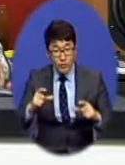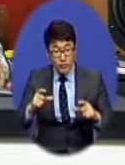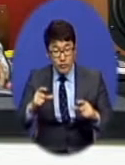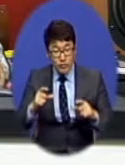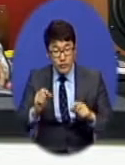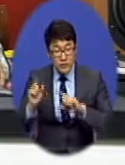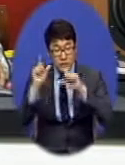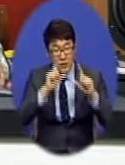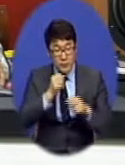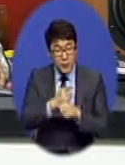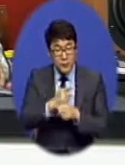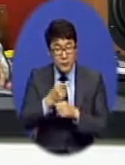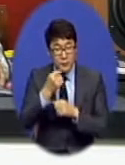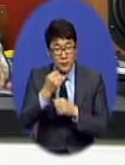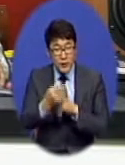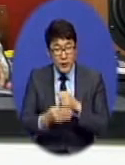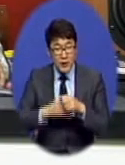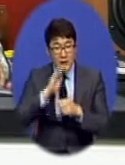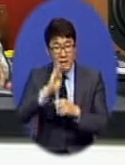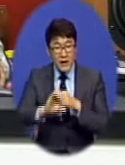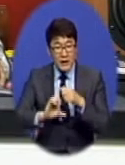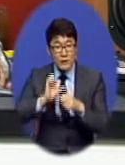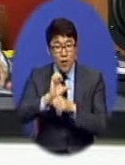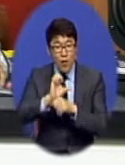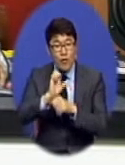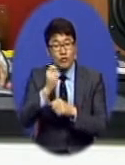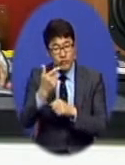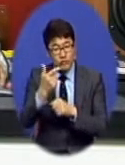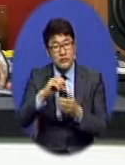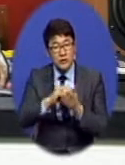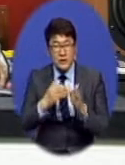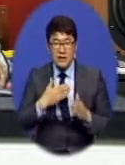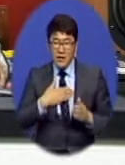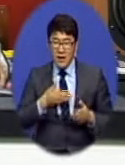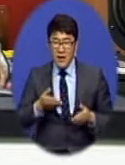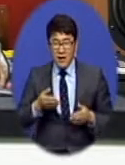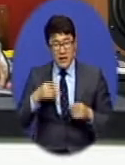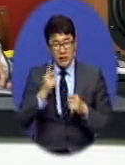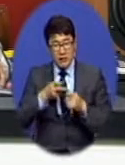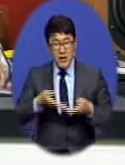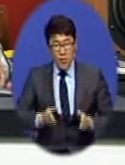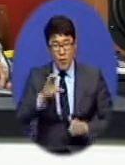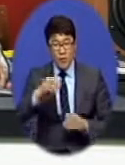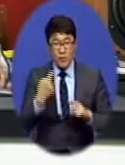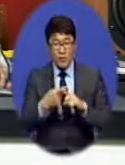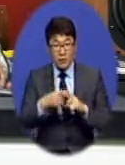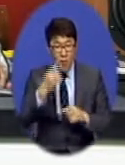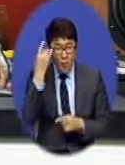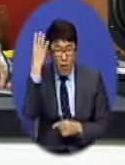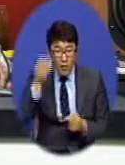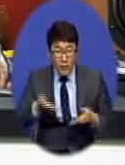승인대인데요. 네. 네. 45, 6년 살았어요. 그렇죠. 제 고향이라고 해도 과언이 아니죠. 예, 그렇죠. 그럼 첫 번째